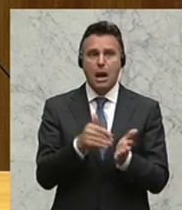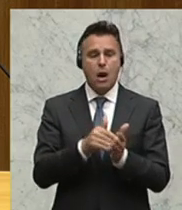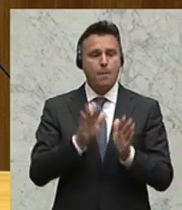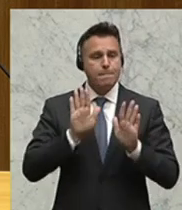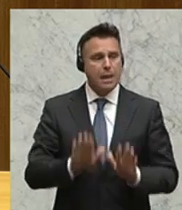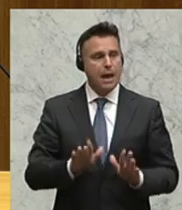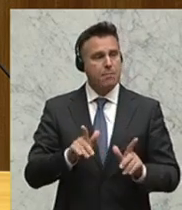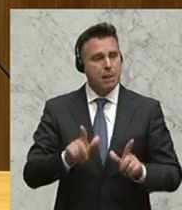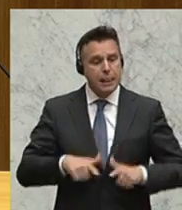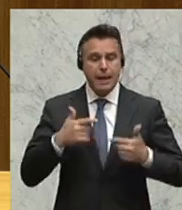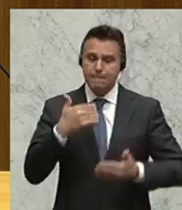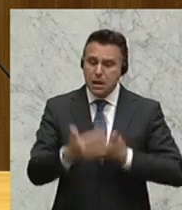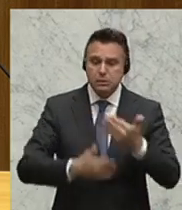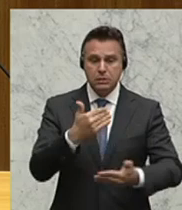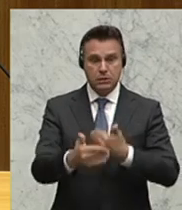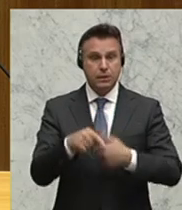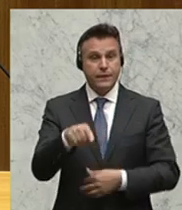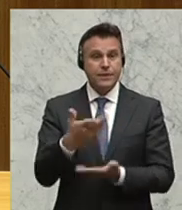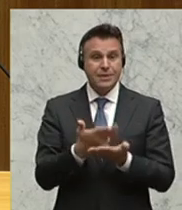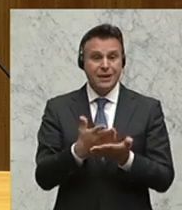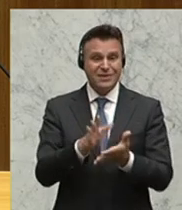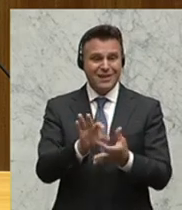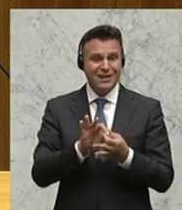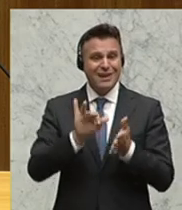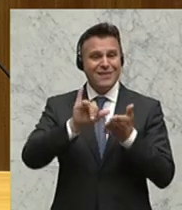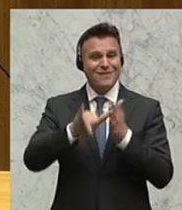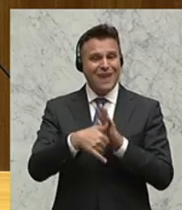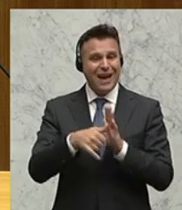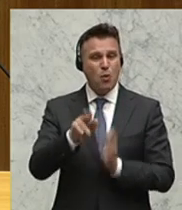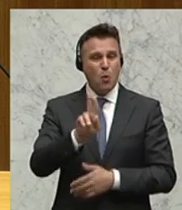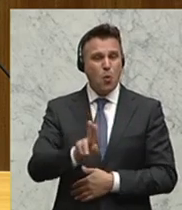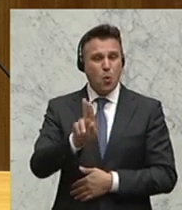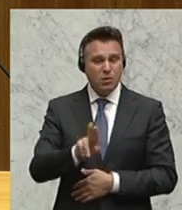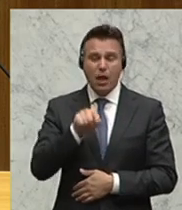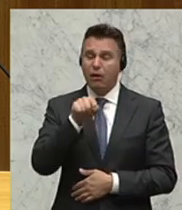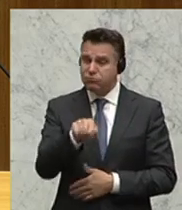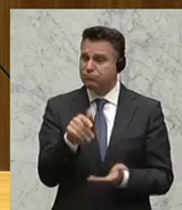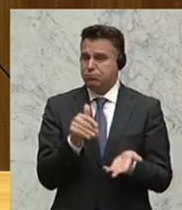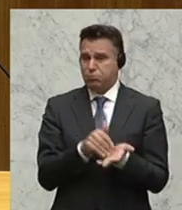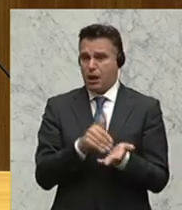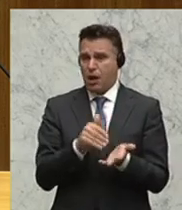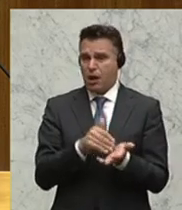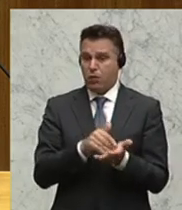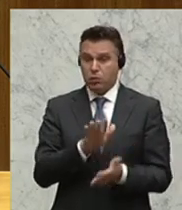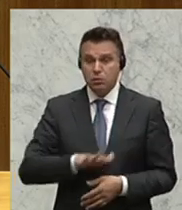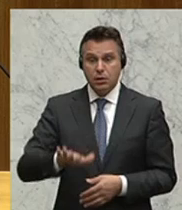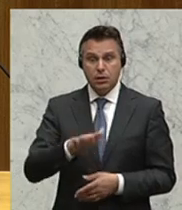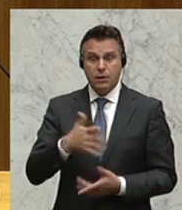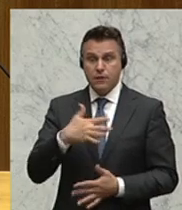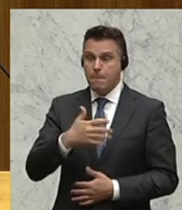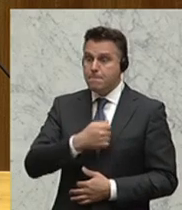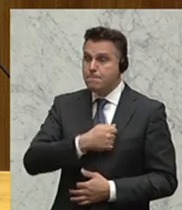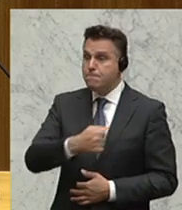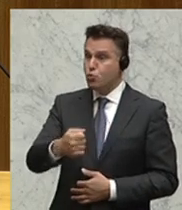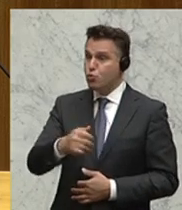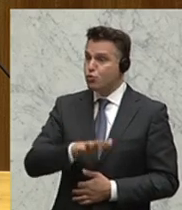lebensfähig und vital zu sein. Und der Uhudler ist so ein Zugpferd dieser Region, die der ganzen Region einen neuen Mut